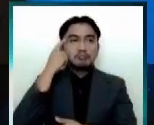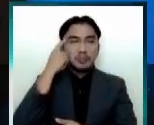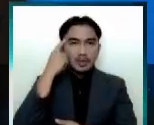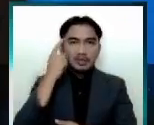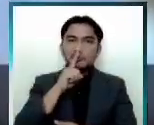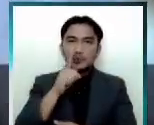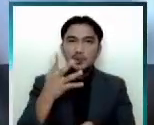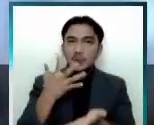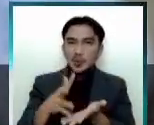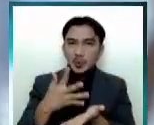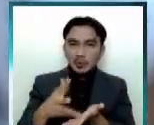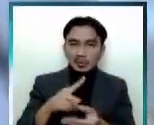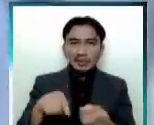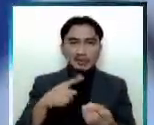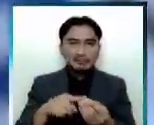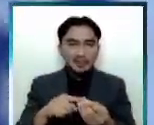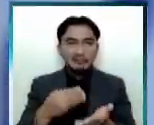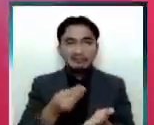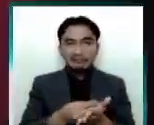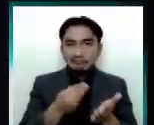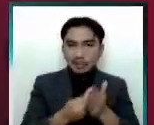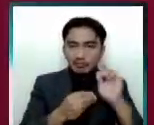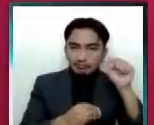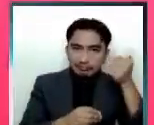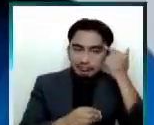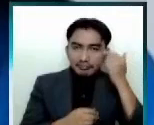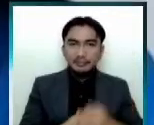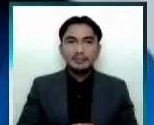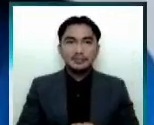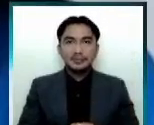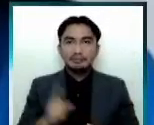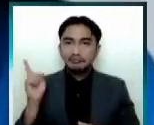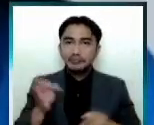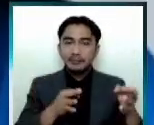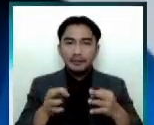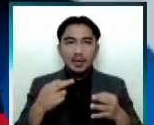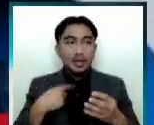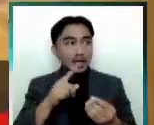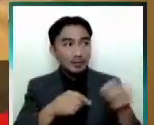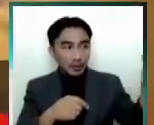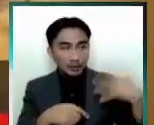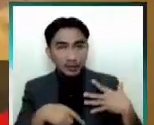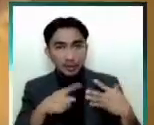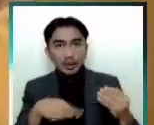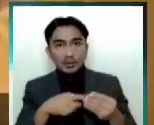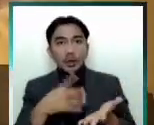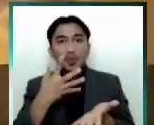public funds. Ito nga, in-slide ako dito sa sinabi niyang ayuda is a waste of